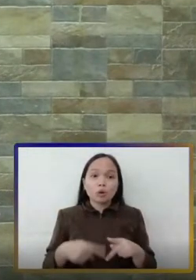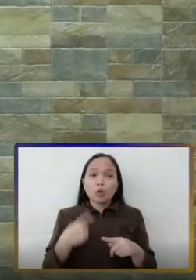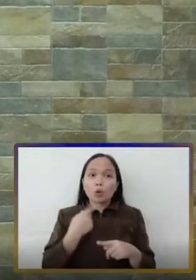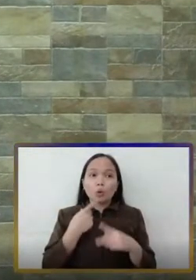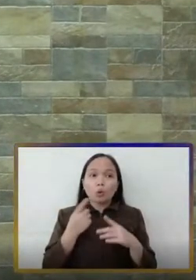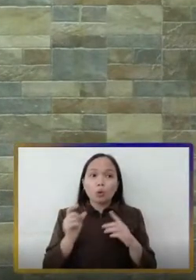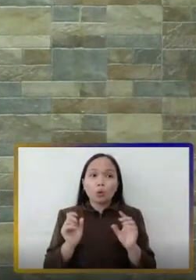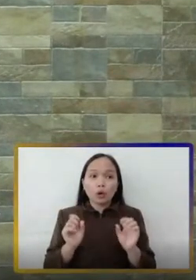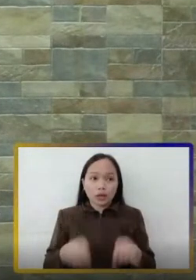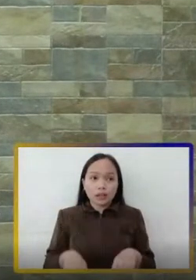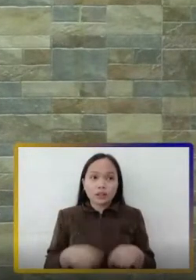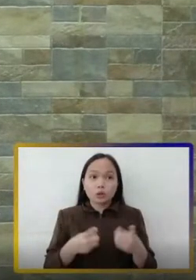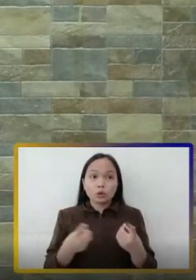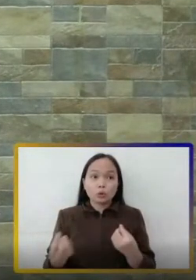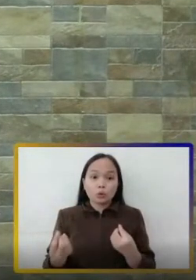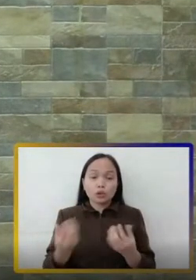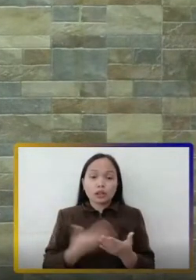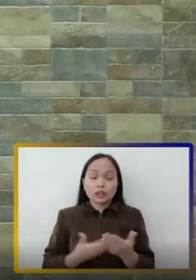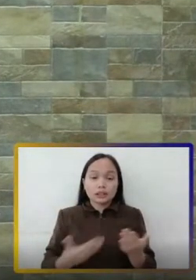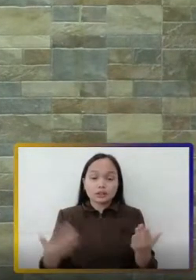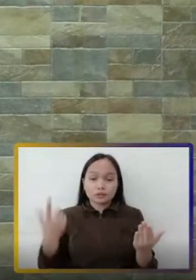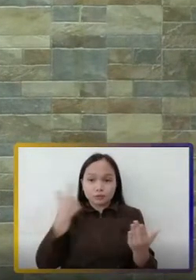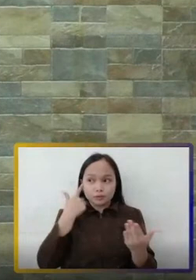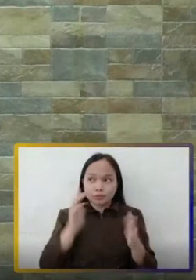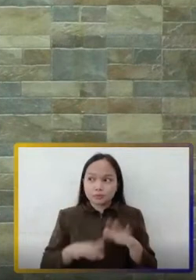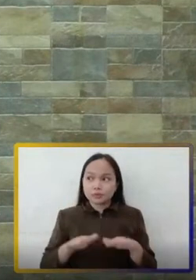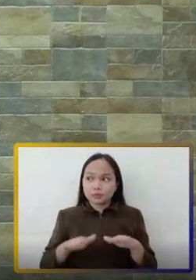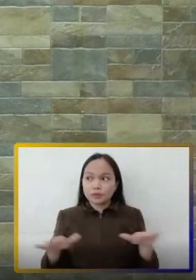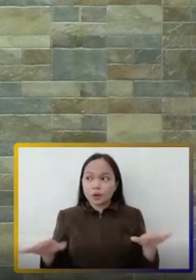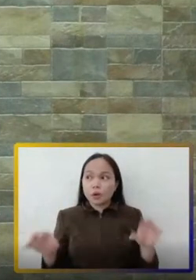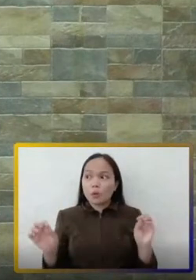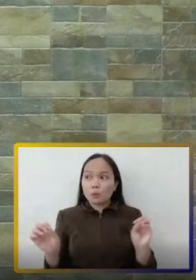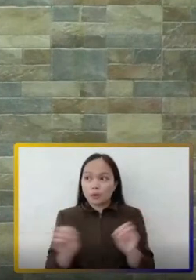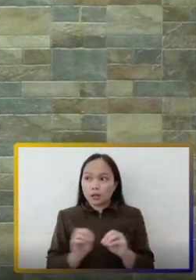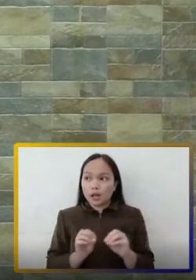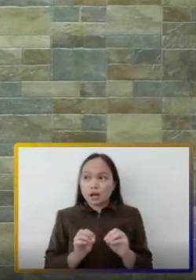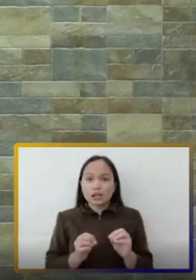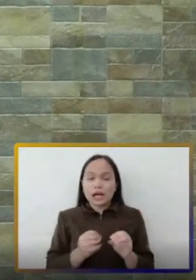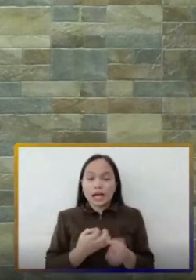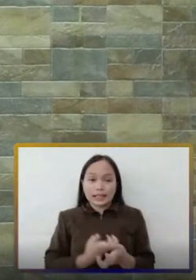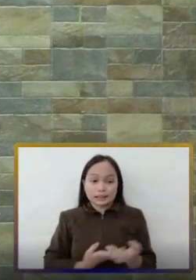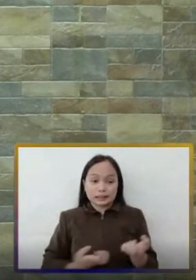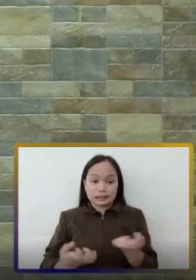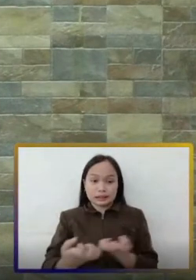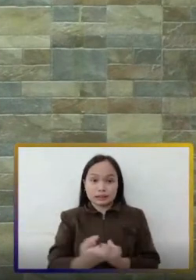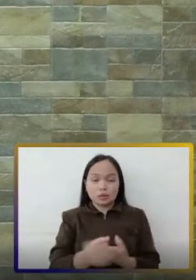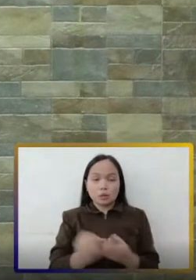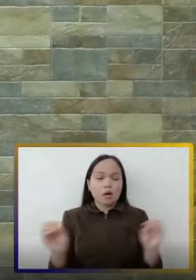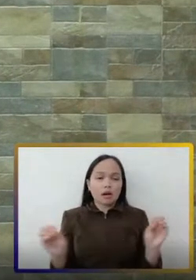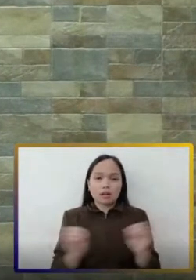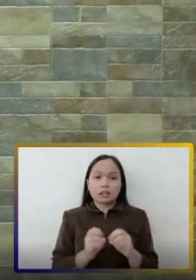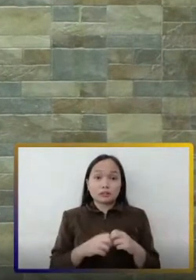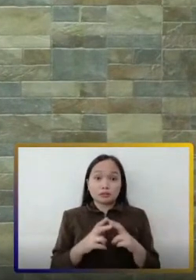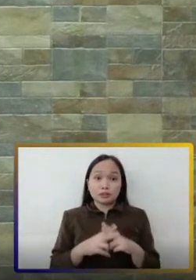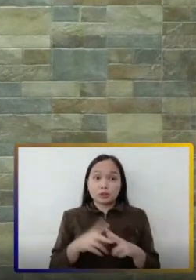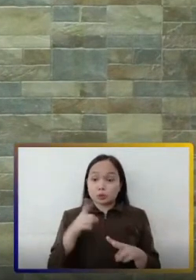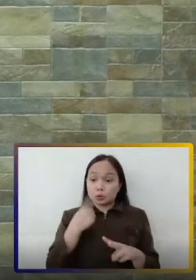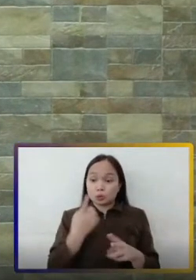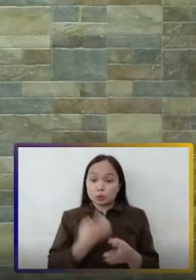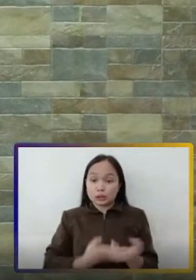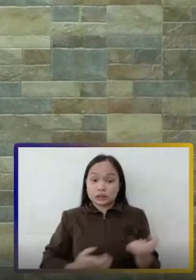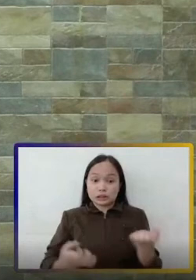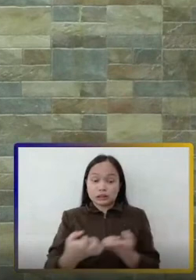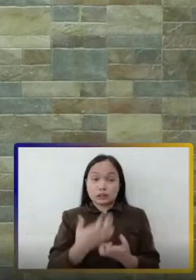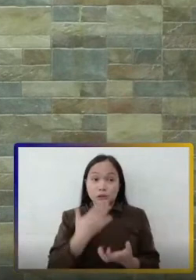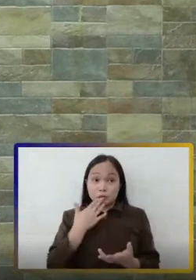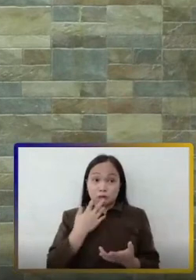magulang para sa kanilang mga anak. Wala nang ibang pwedeng, wala hong substitute. Gaano man kagaling yung kapalit at